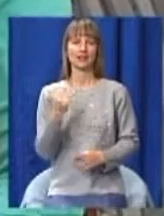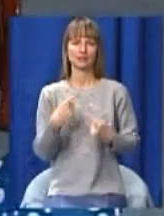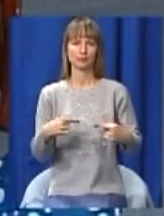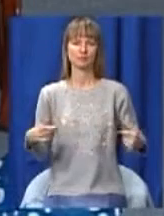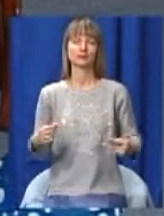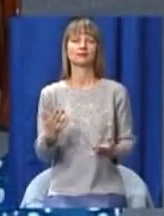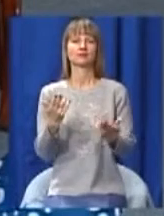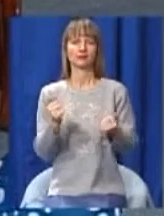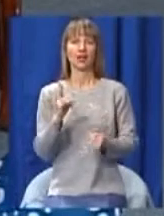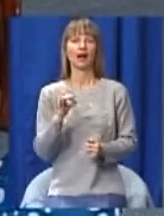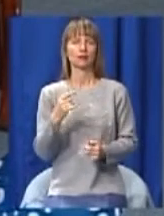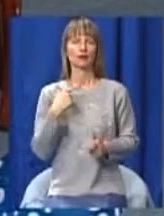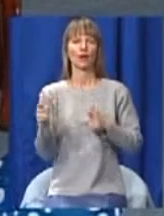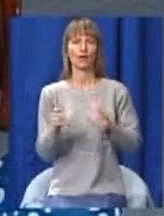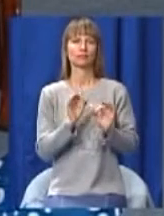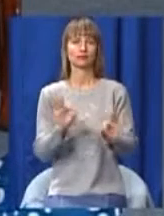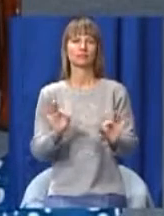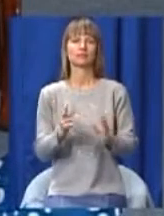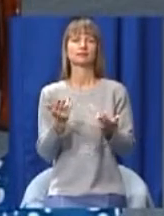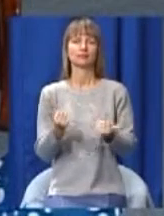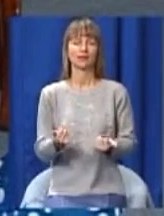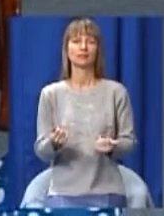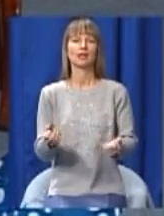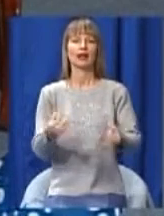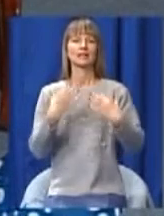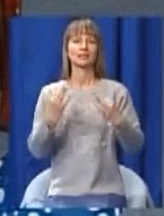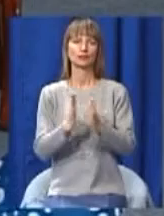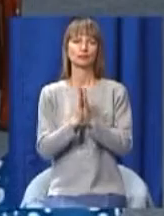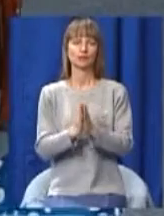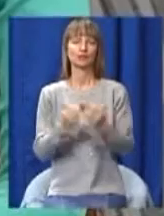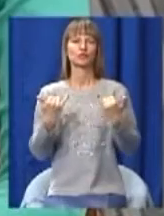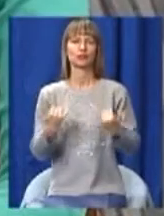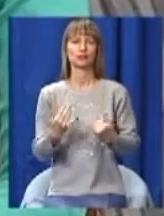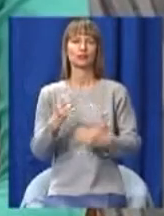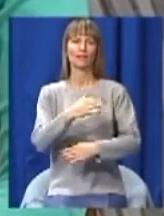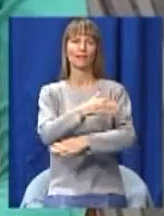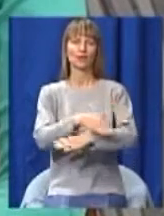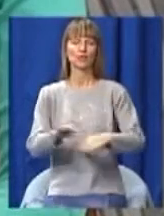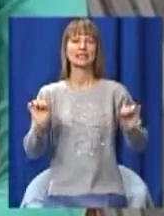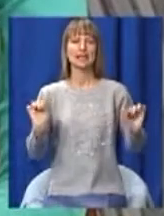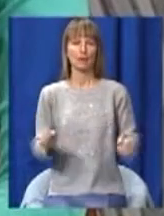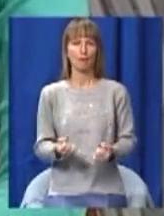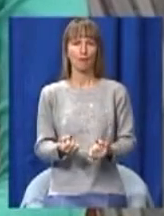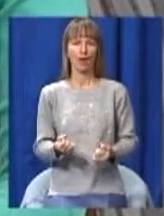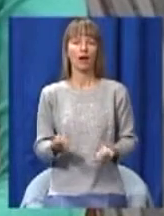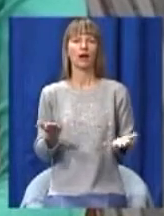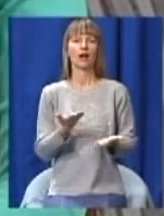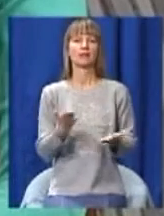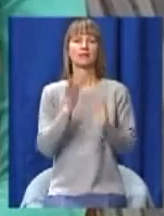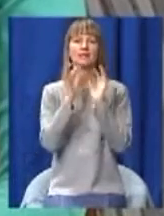речей. Так, Каринко, ми готові розповідати? Так. Розкажи, будь ласка, зараз на подвір'ї зима, так? Як